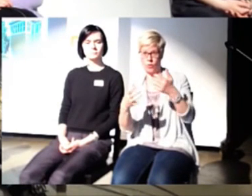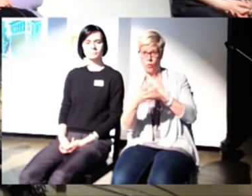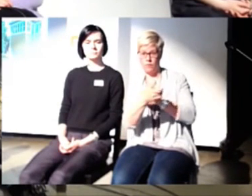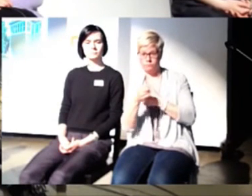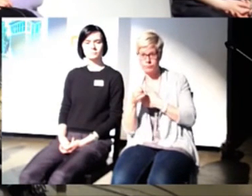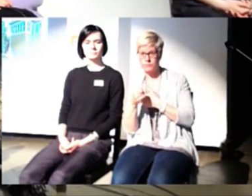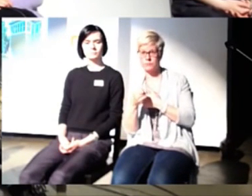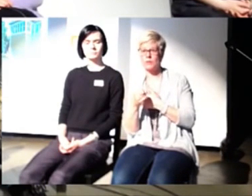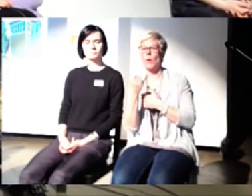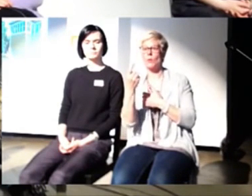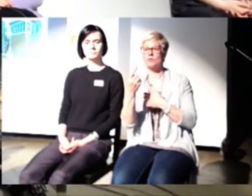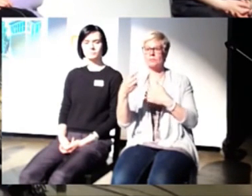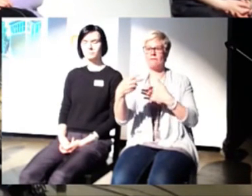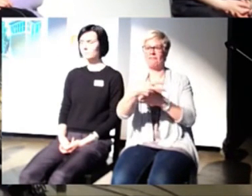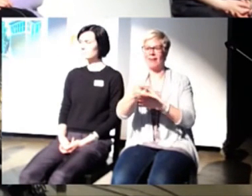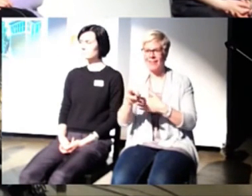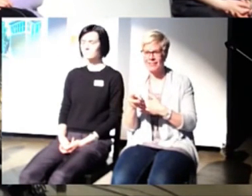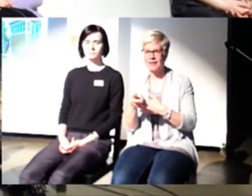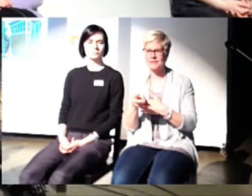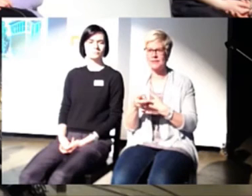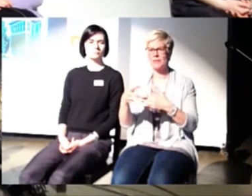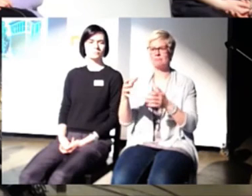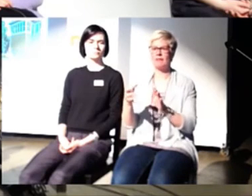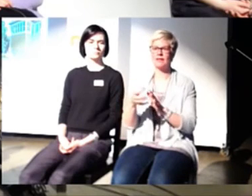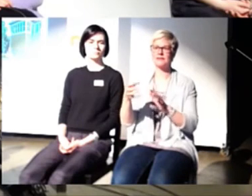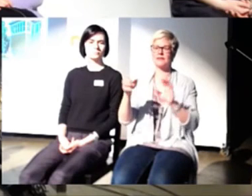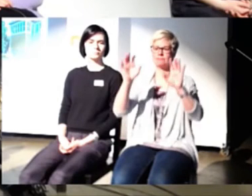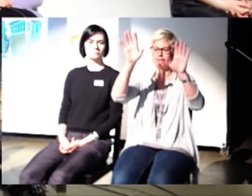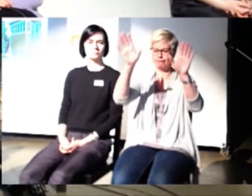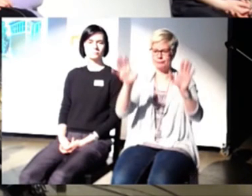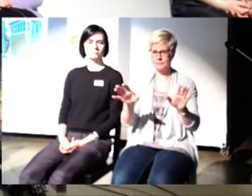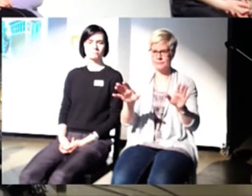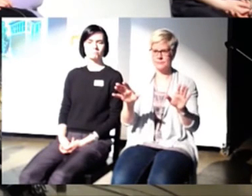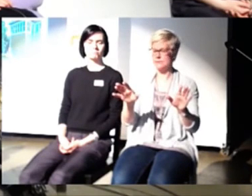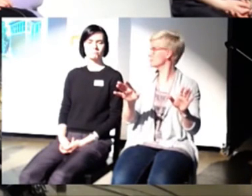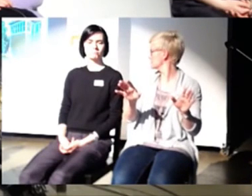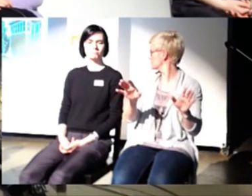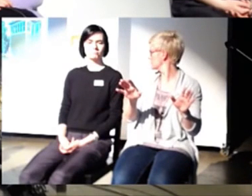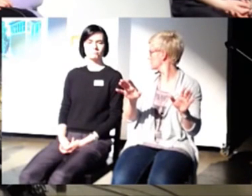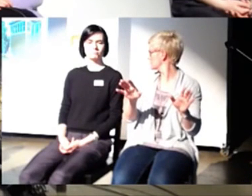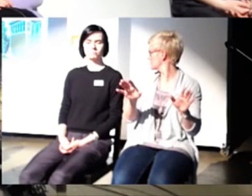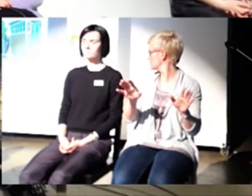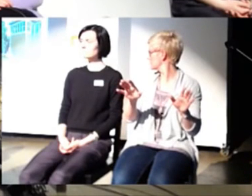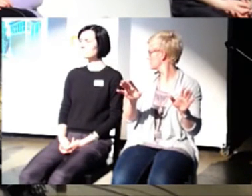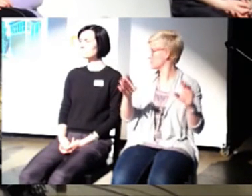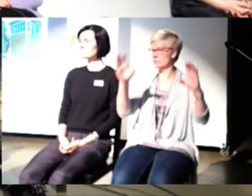vielä yksi verran lasitettu ja alhaalla sijaitsee